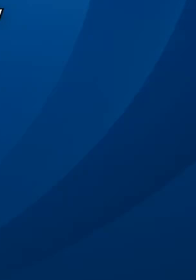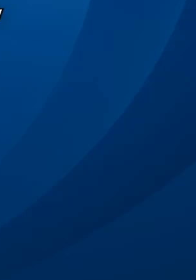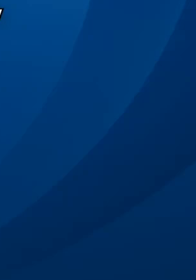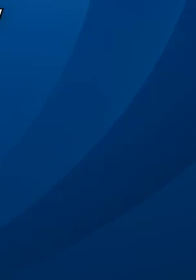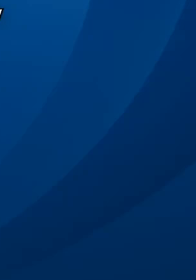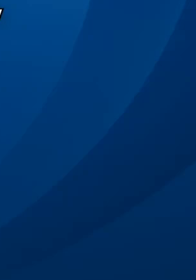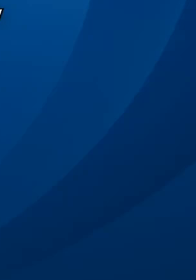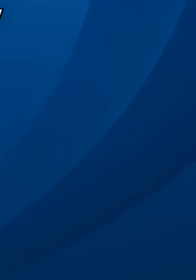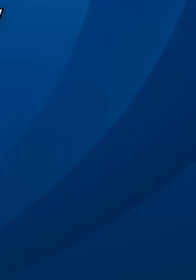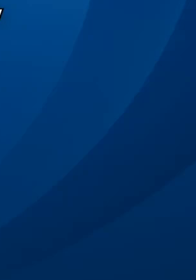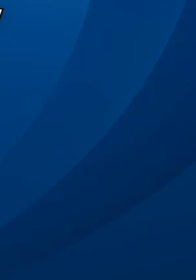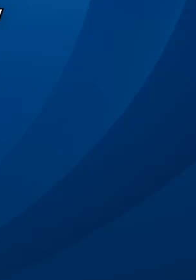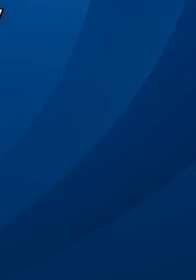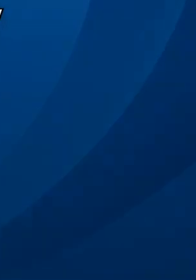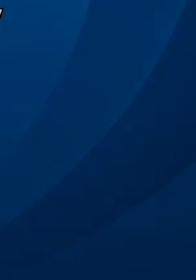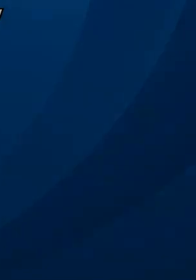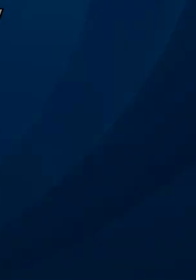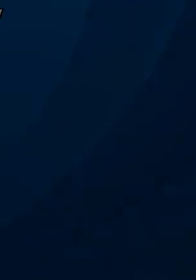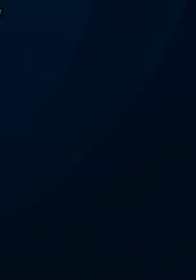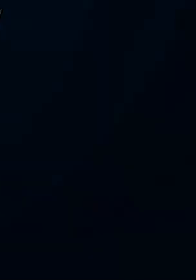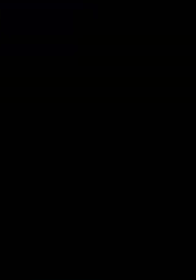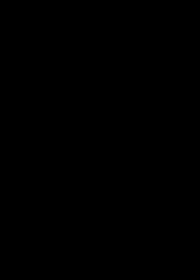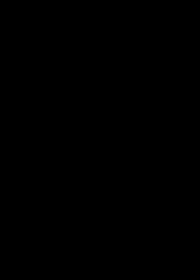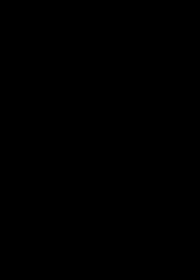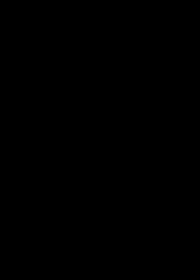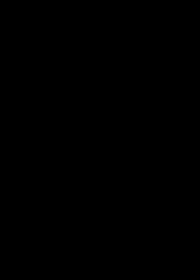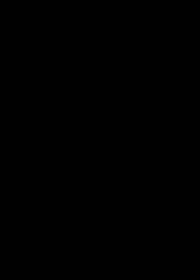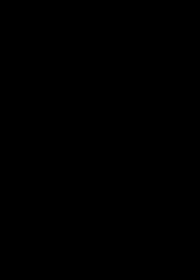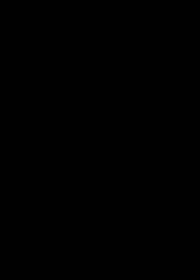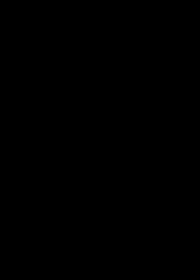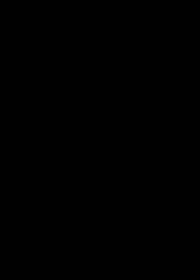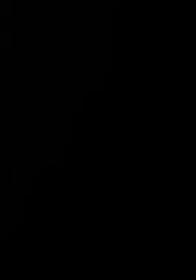그것이 거기에 서 있을 것이다.